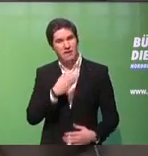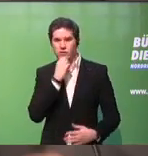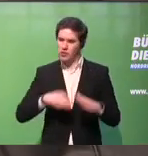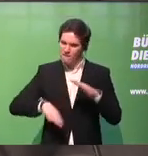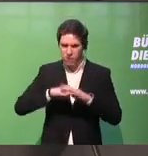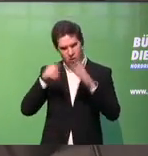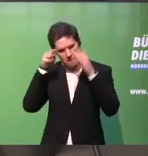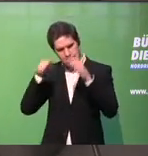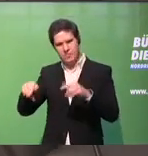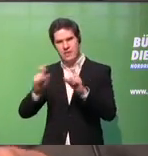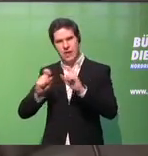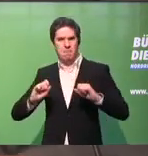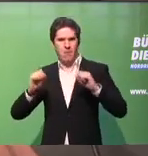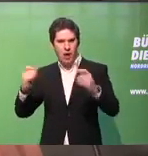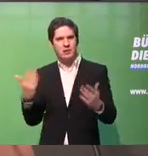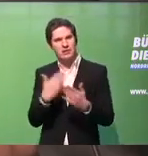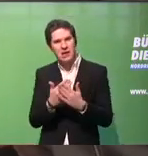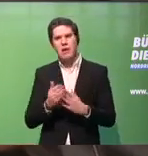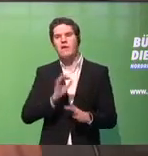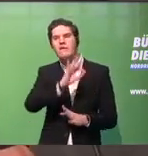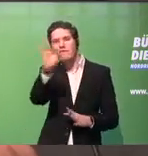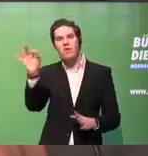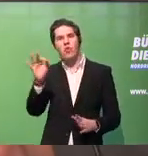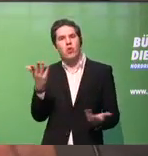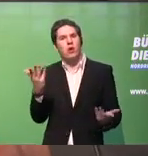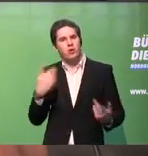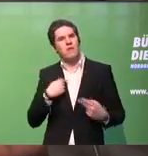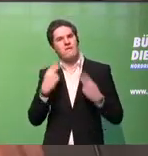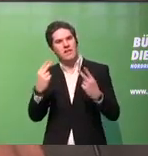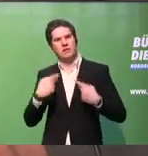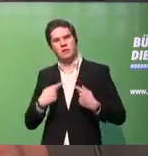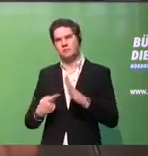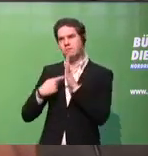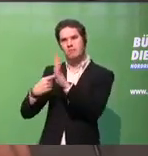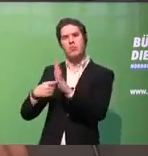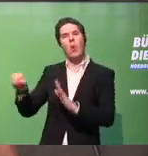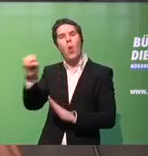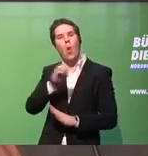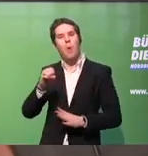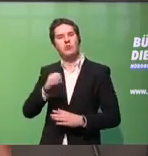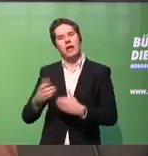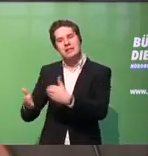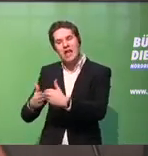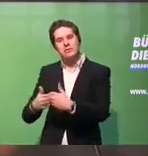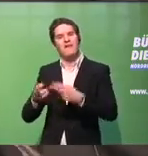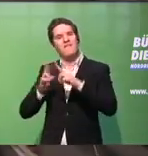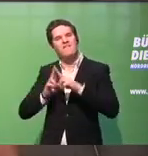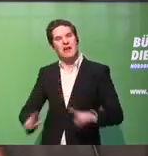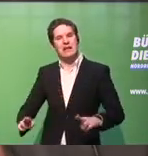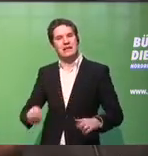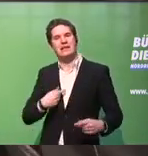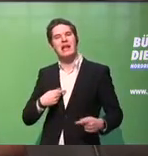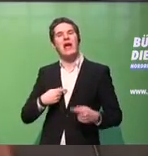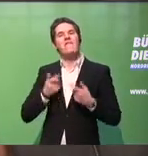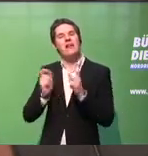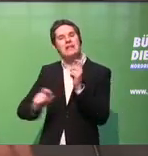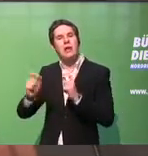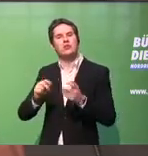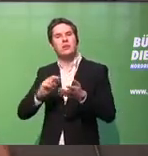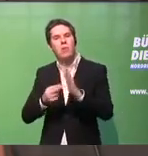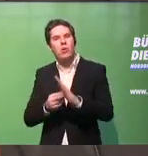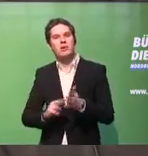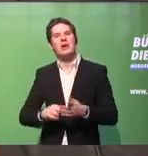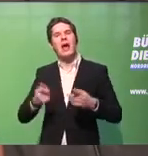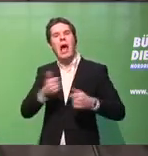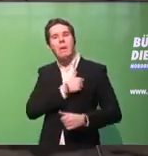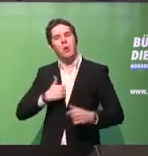ich möchte gerne für euch die Stimme für gemeinsame europäische Nachbarschafts-, Friedens- und Verteidigungspolitik und für Abrüstung und offene Grenzen